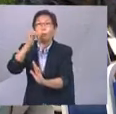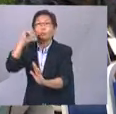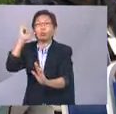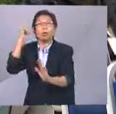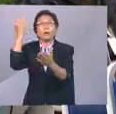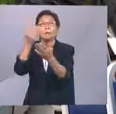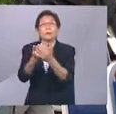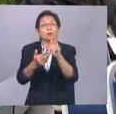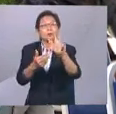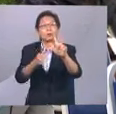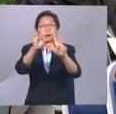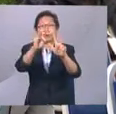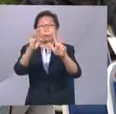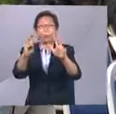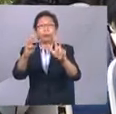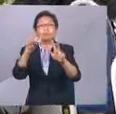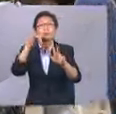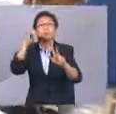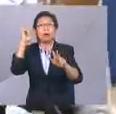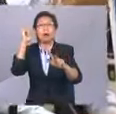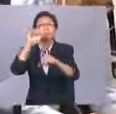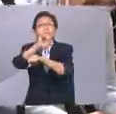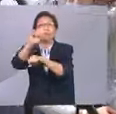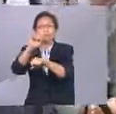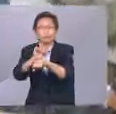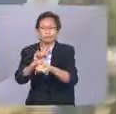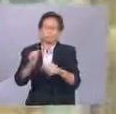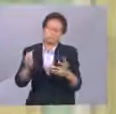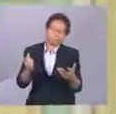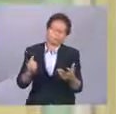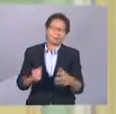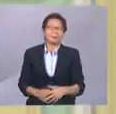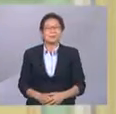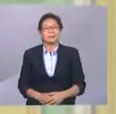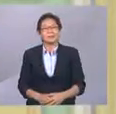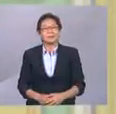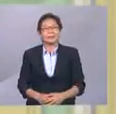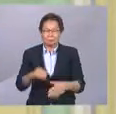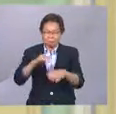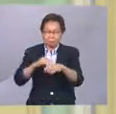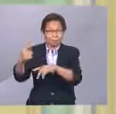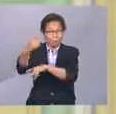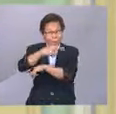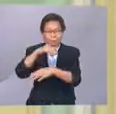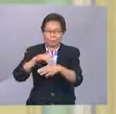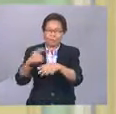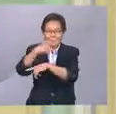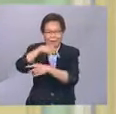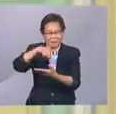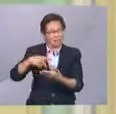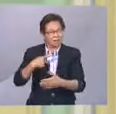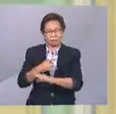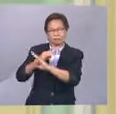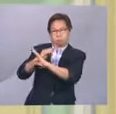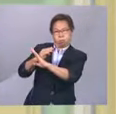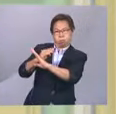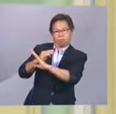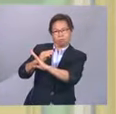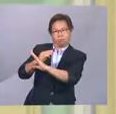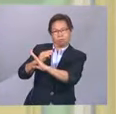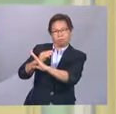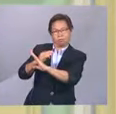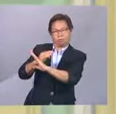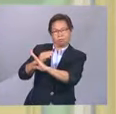786 kiss dasar gitu Padahal di kita tidak mengikat rakyat kita